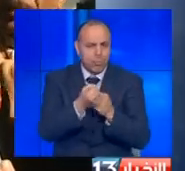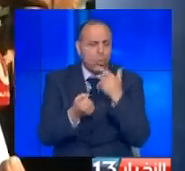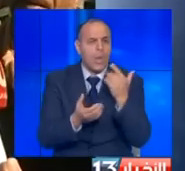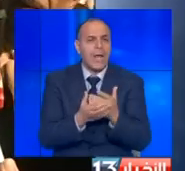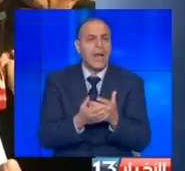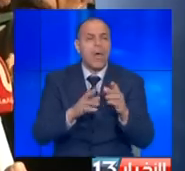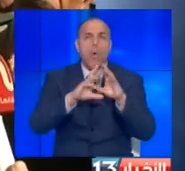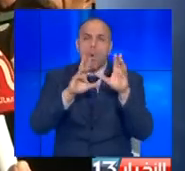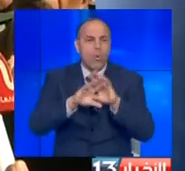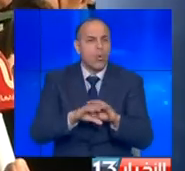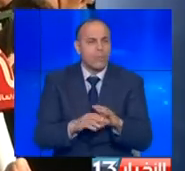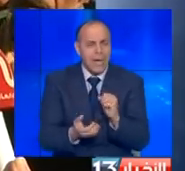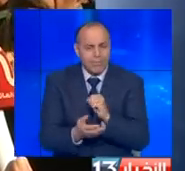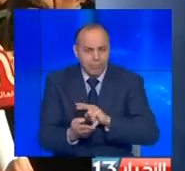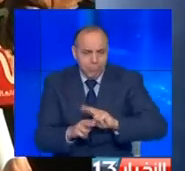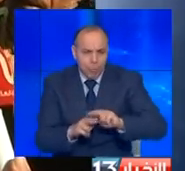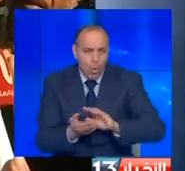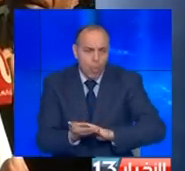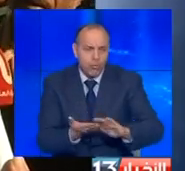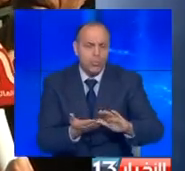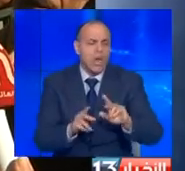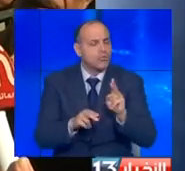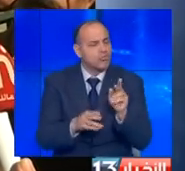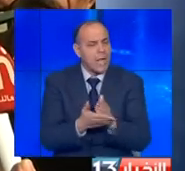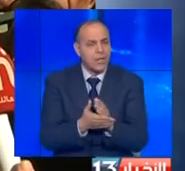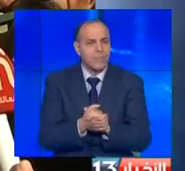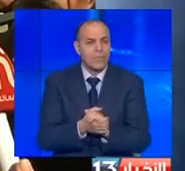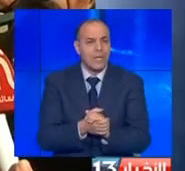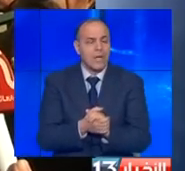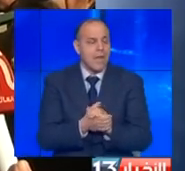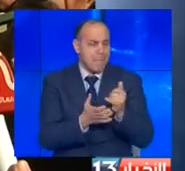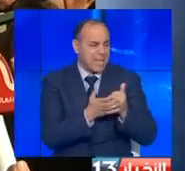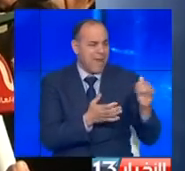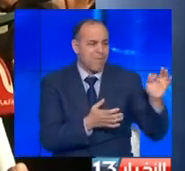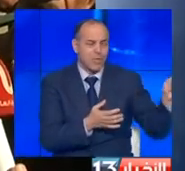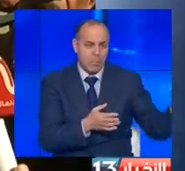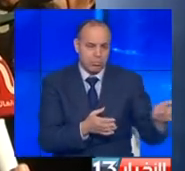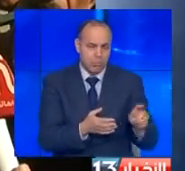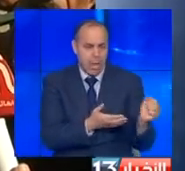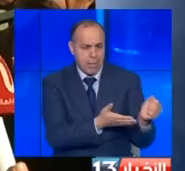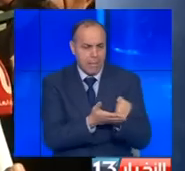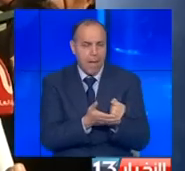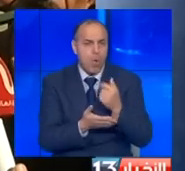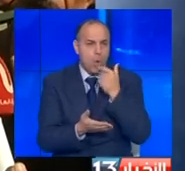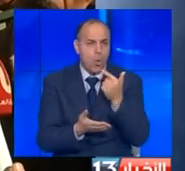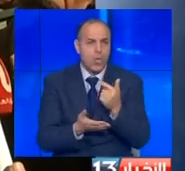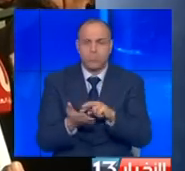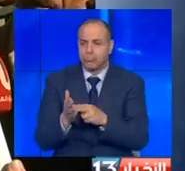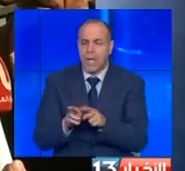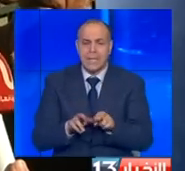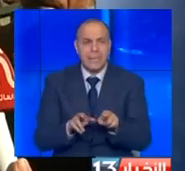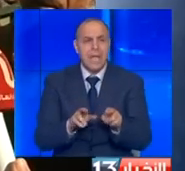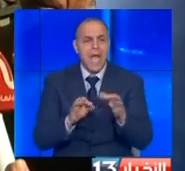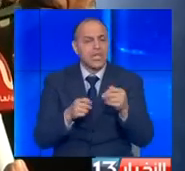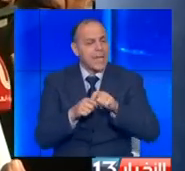تطوير البنيه التحتيه وخاصه الطرقات ان تكون فيه انه يشوفوا في دعم البنيه الاساسيه الطرقات عن